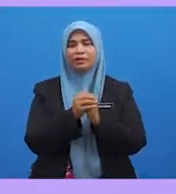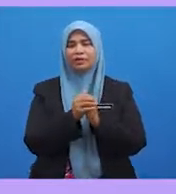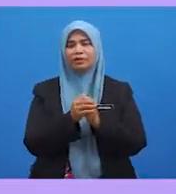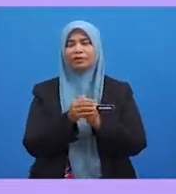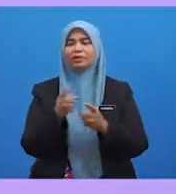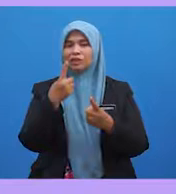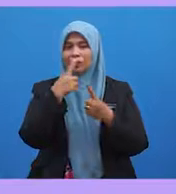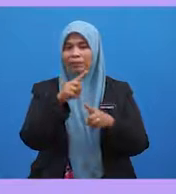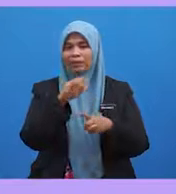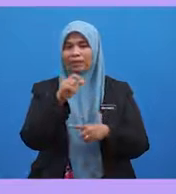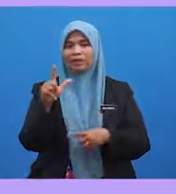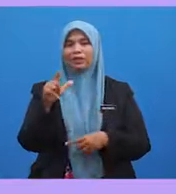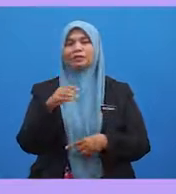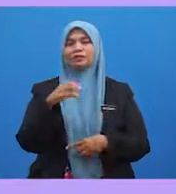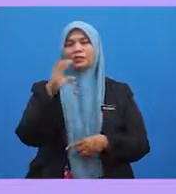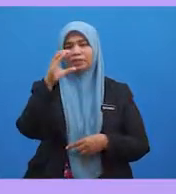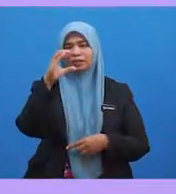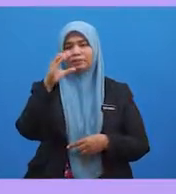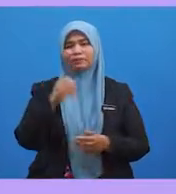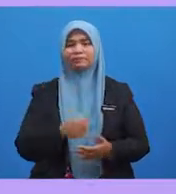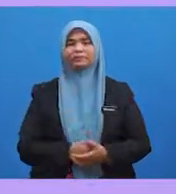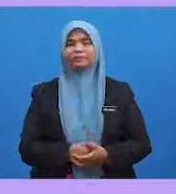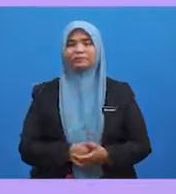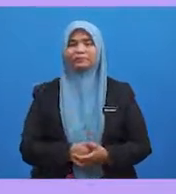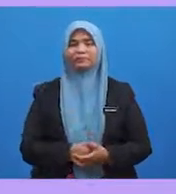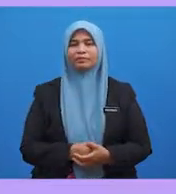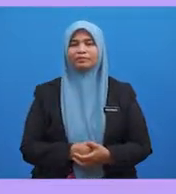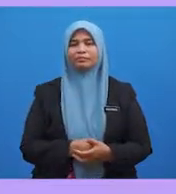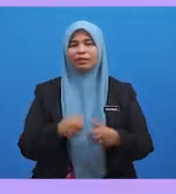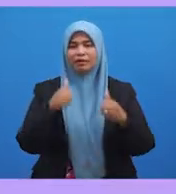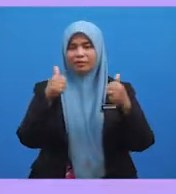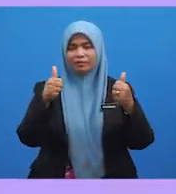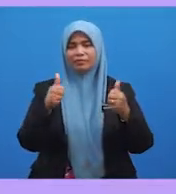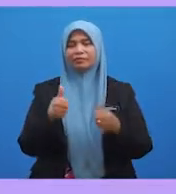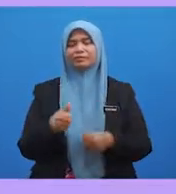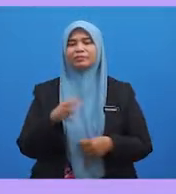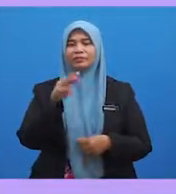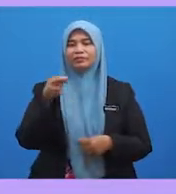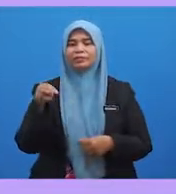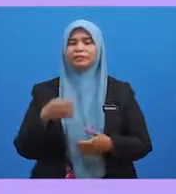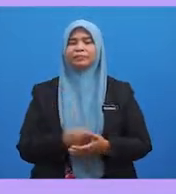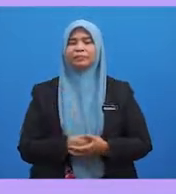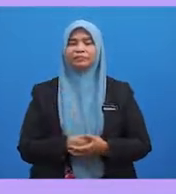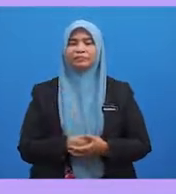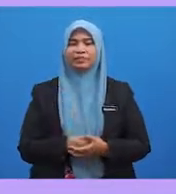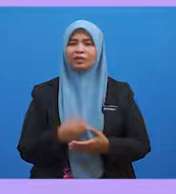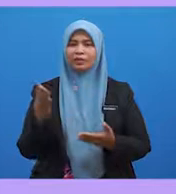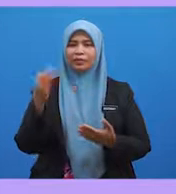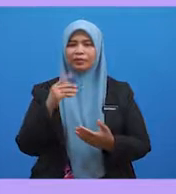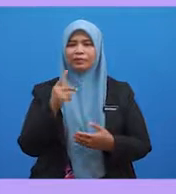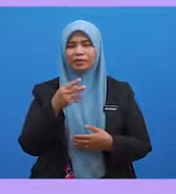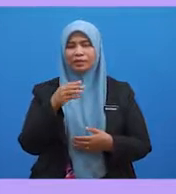betul. Tahniah, jawapannya ialah C. Hebatnya murid-murid